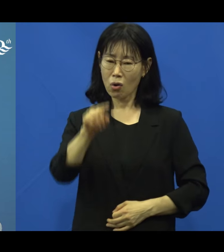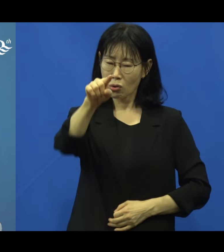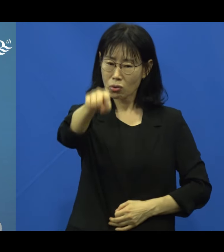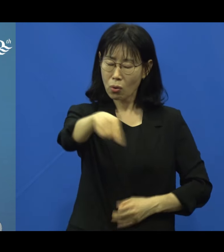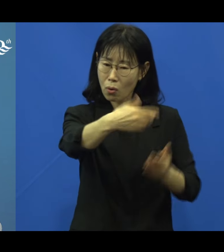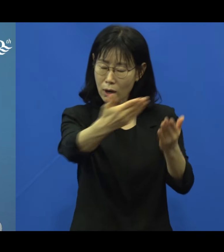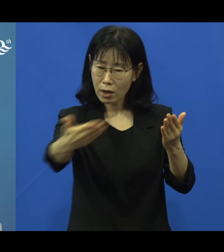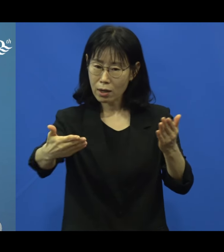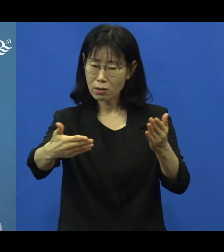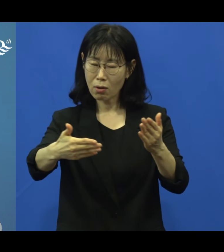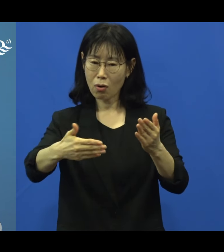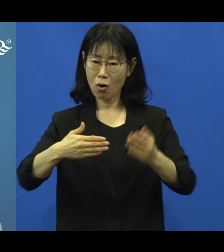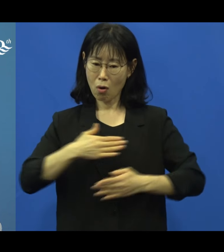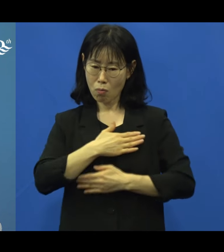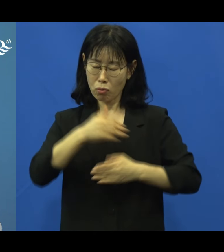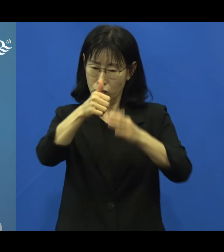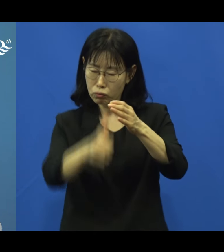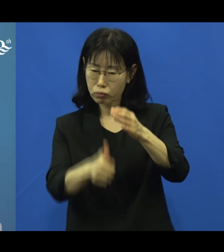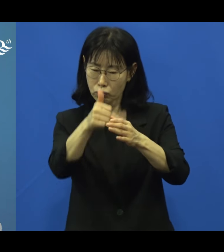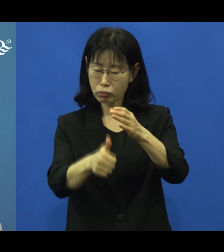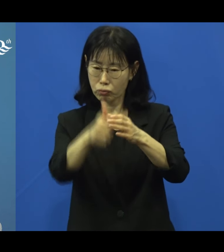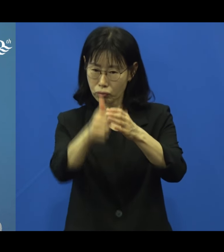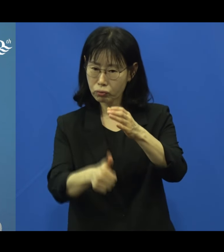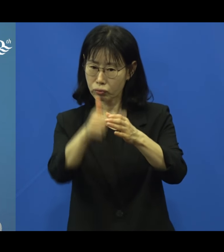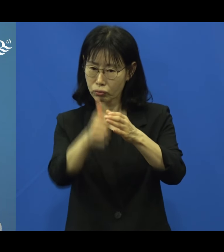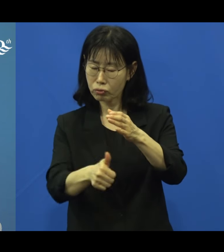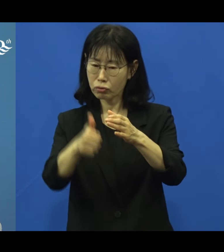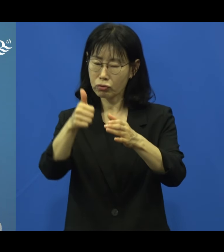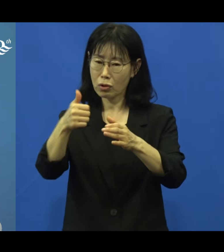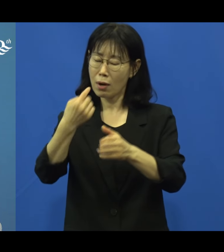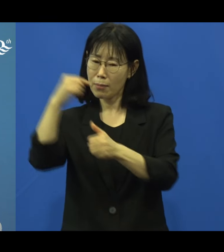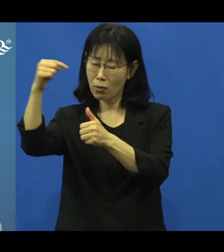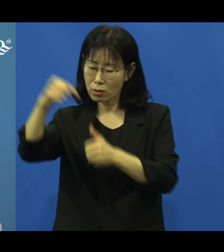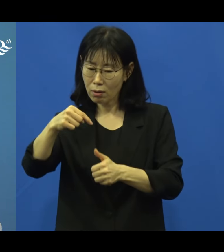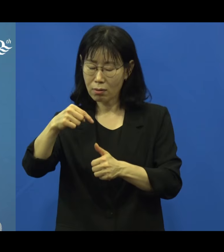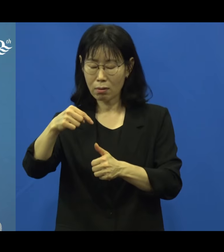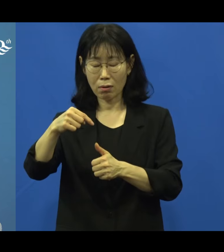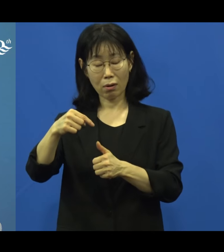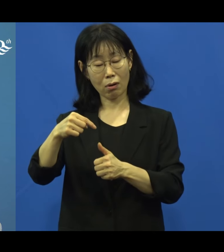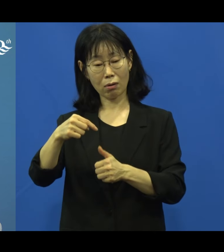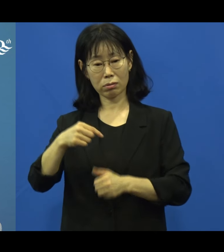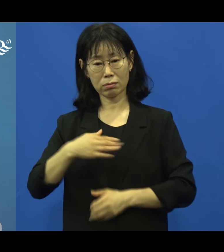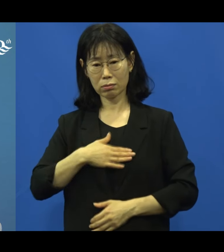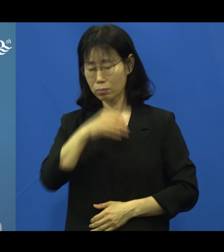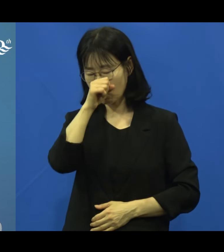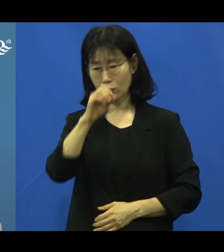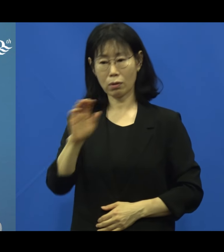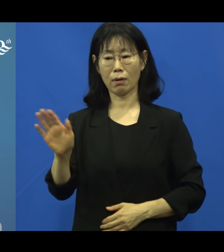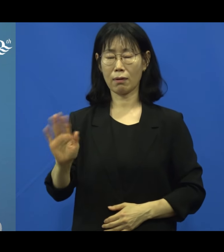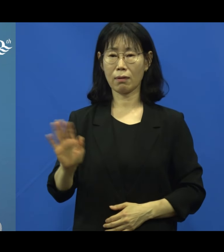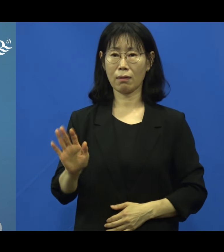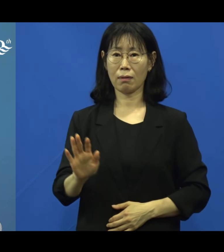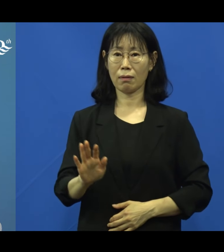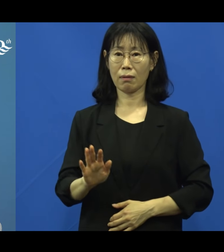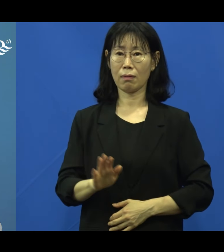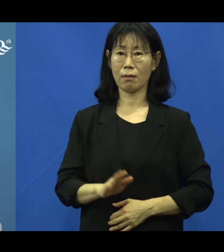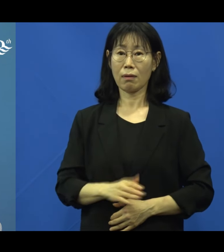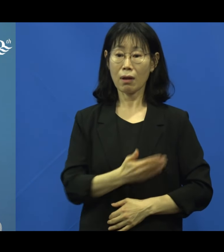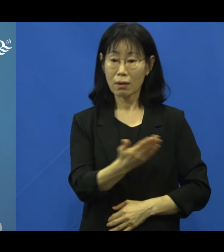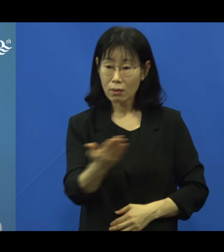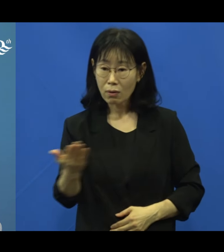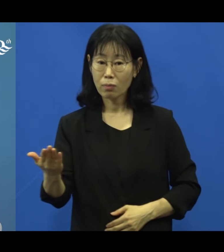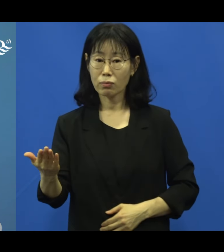여러분, 그게 진짜죠, 여러분. 메시지잖아요, 메시지. 메신저, 전하는 사람이 누군가가 아니고 메시지예요.